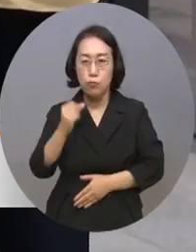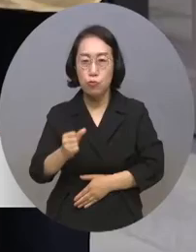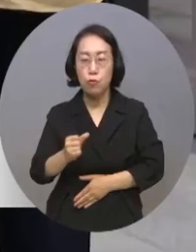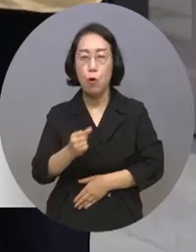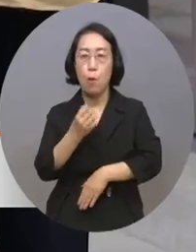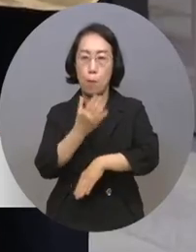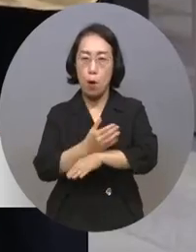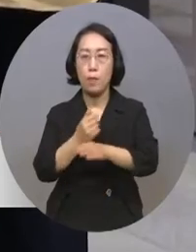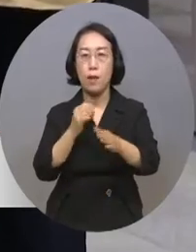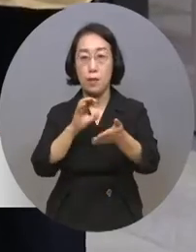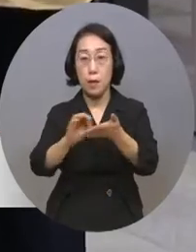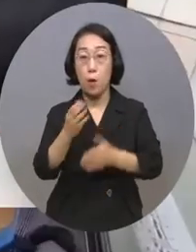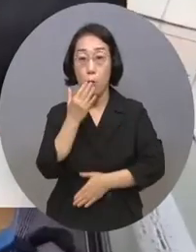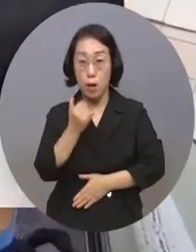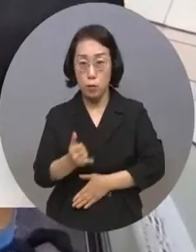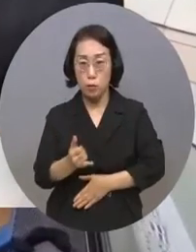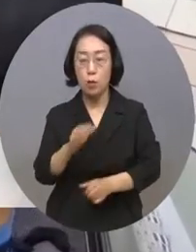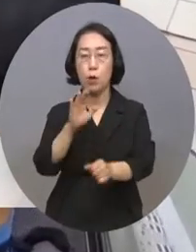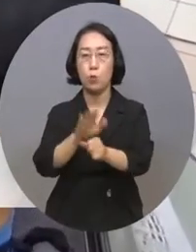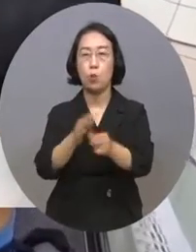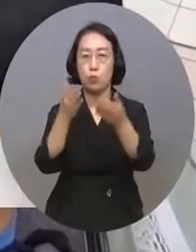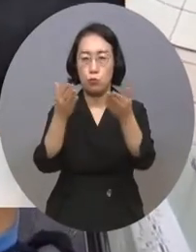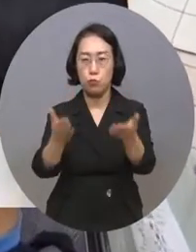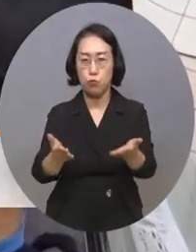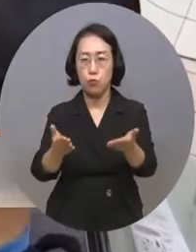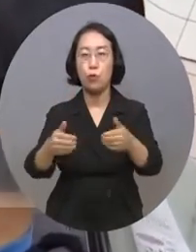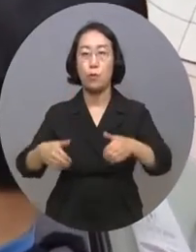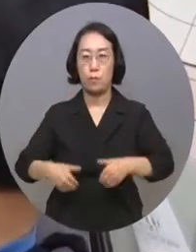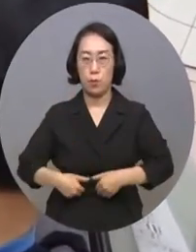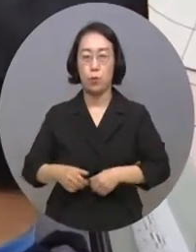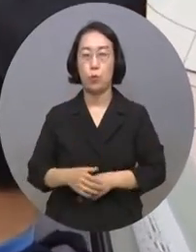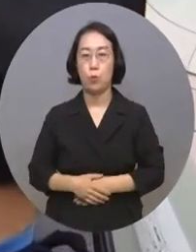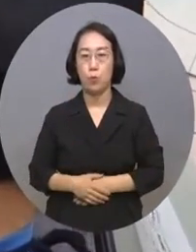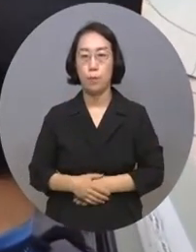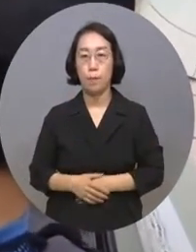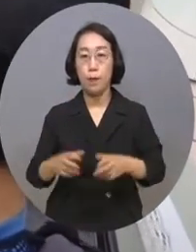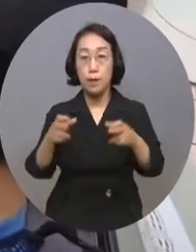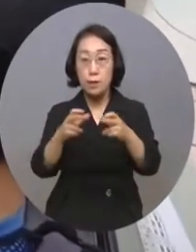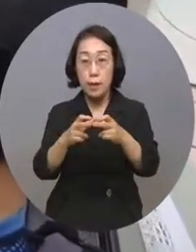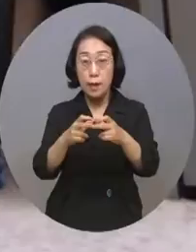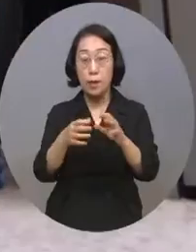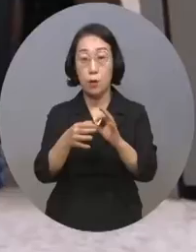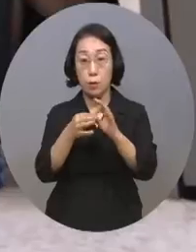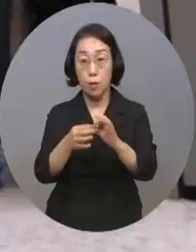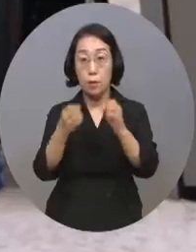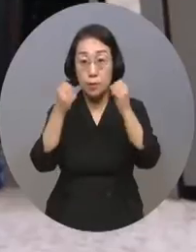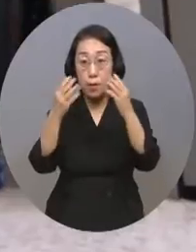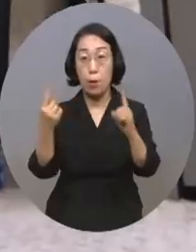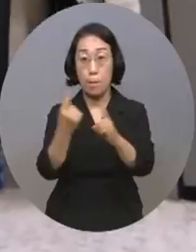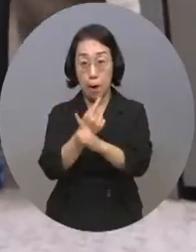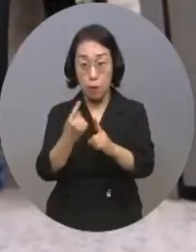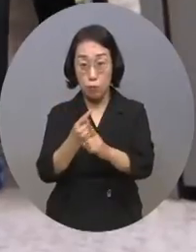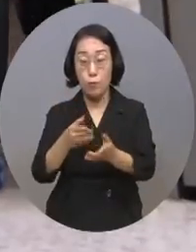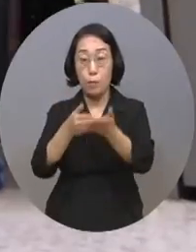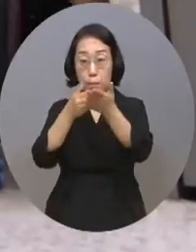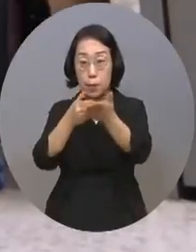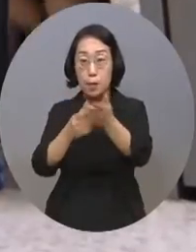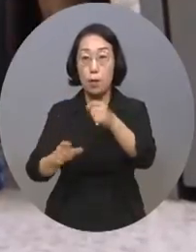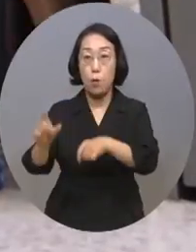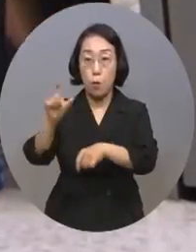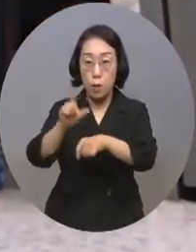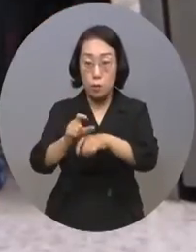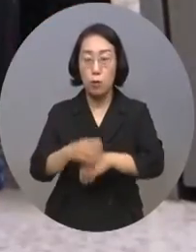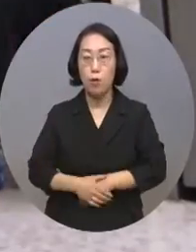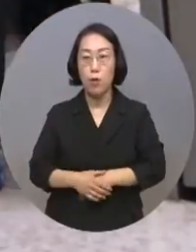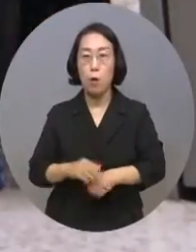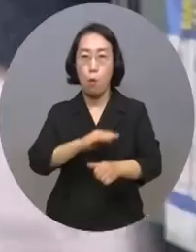이용할 수 있도록 유도해야 한다는 취지입니다. 한편 장애인 제도 개선 솔루션은 이번 개선 요청과 함께